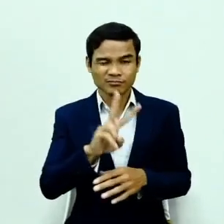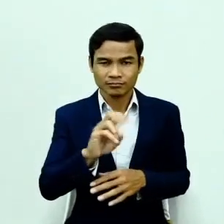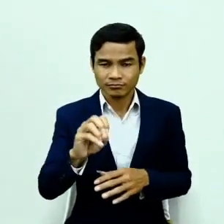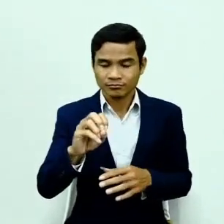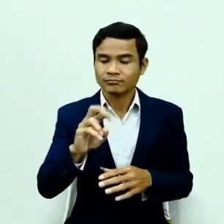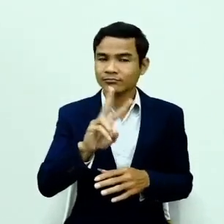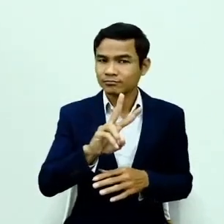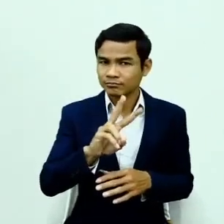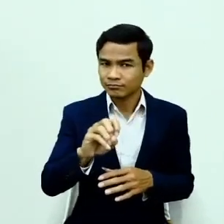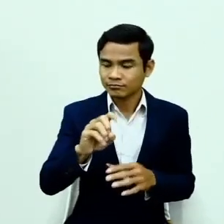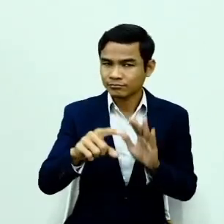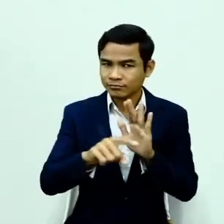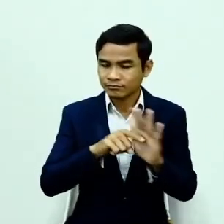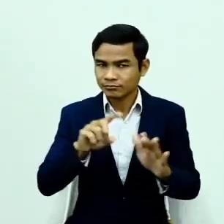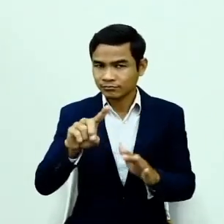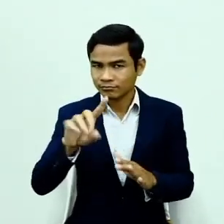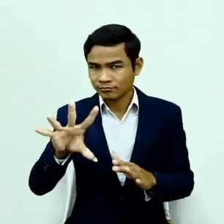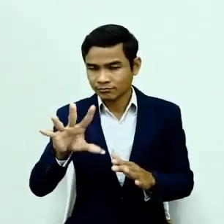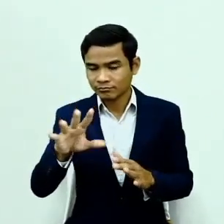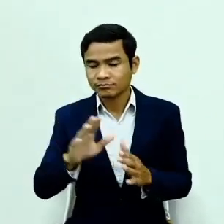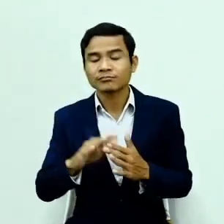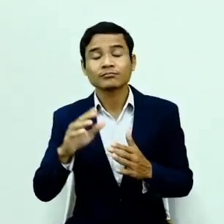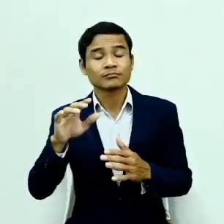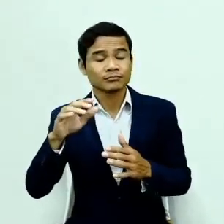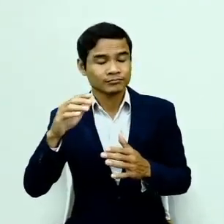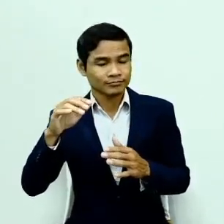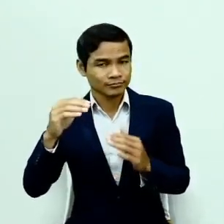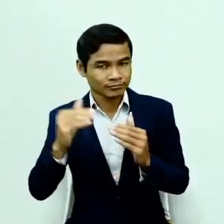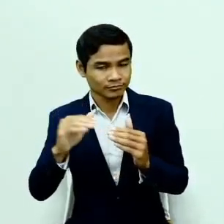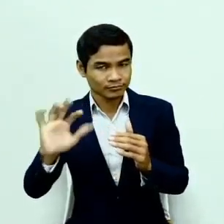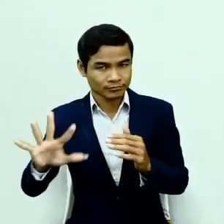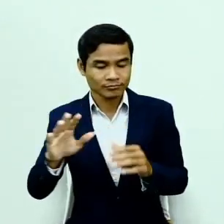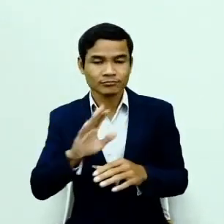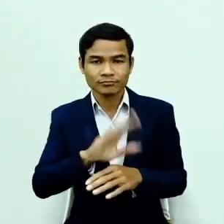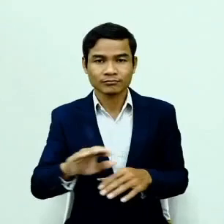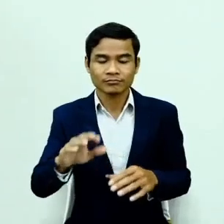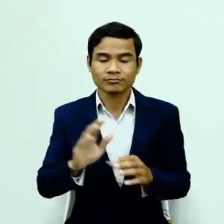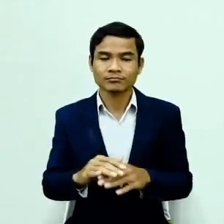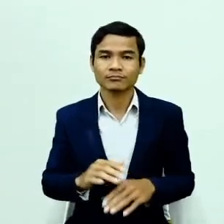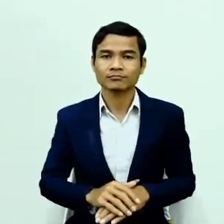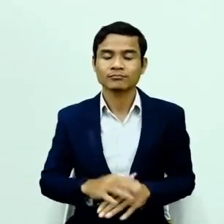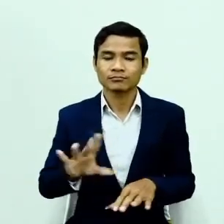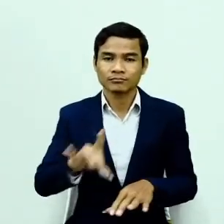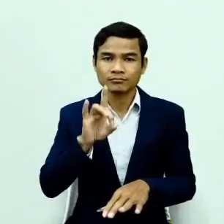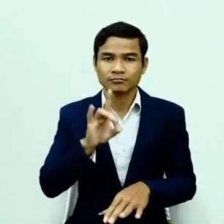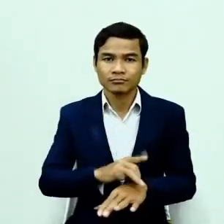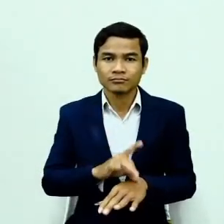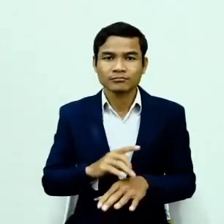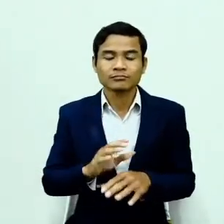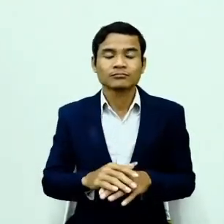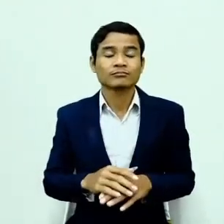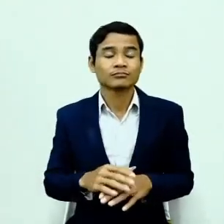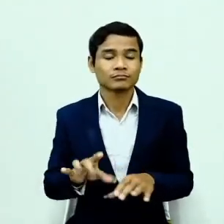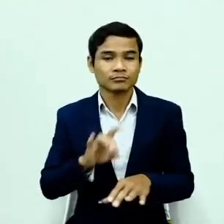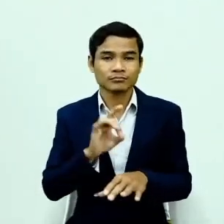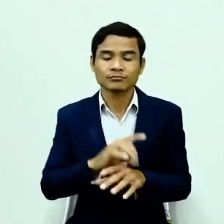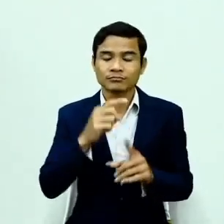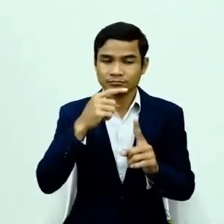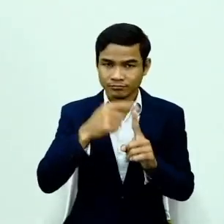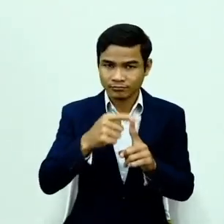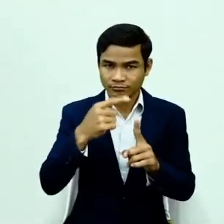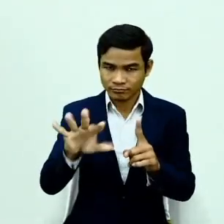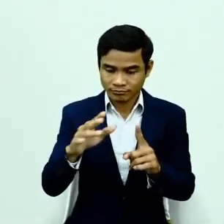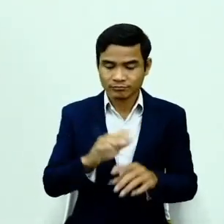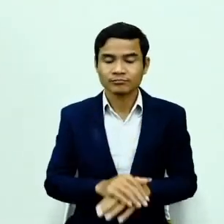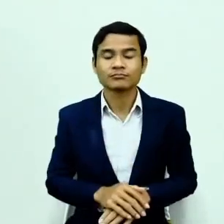đoạn đập rằm nè con nế. Chà, chắc này cổ nó xa rằm. Nhưng chẳng có mơ mơ. Chà, ca đai này cổ một đoạn phê đẹp bột rồi rồi